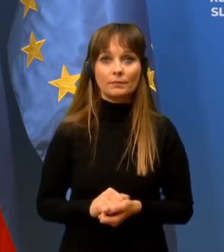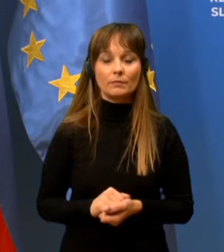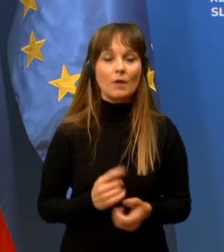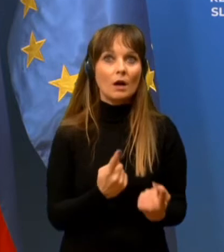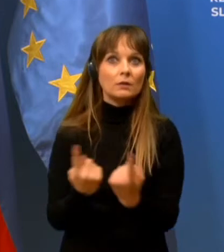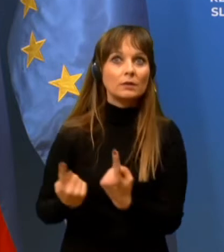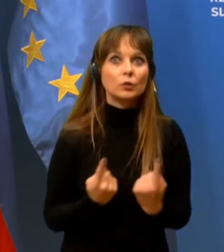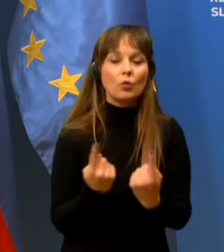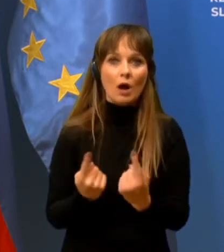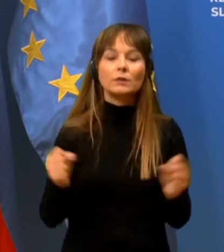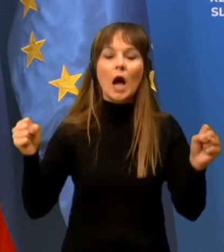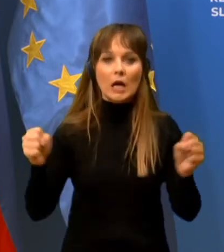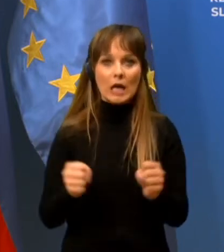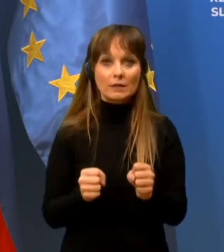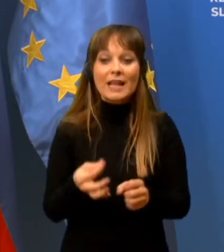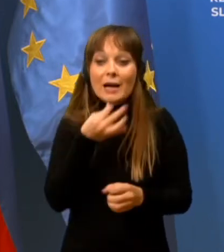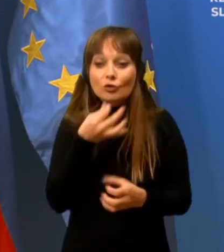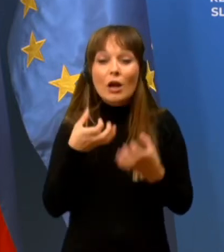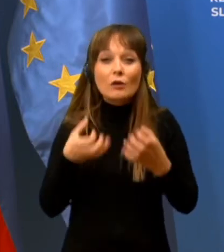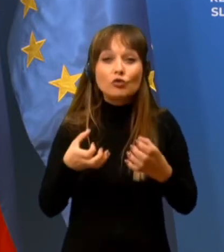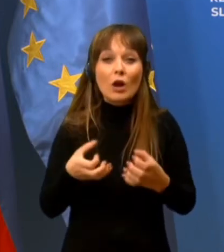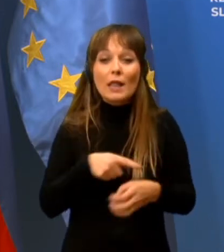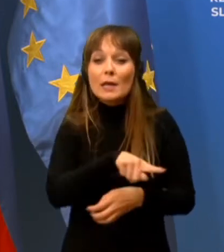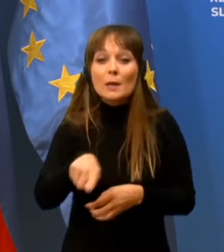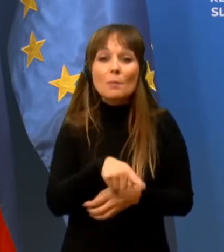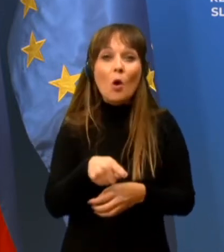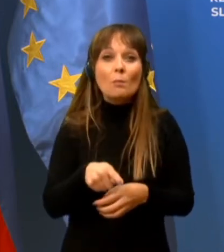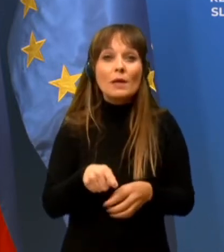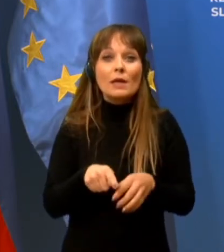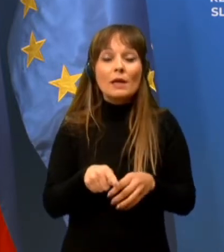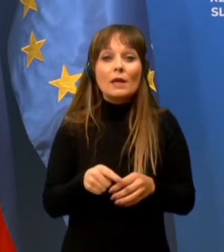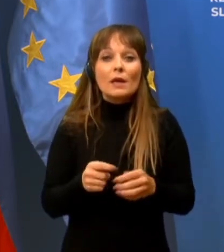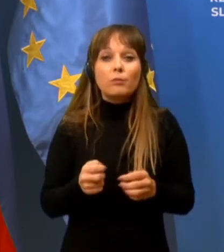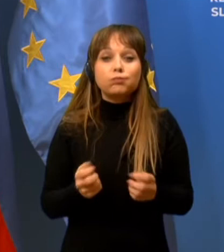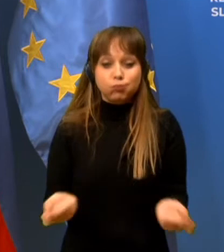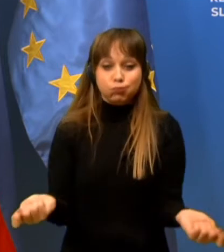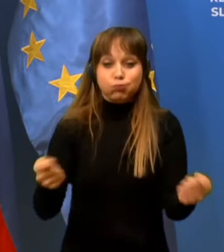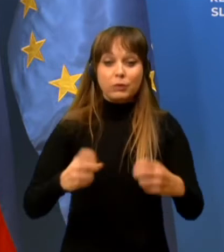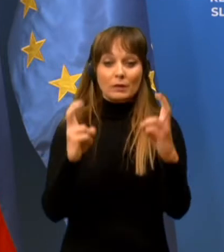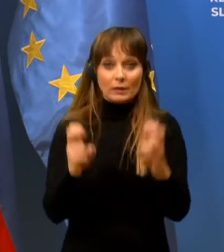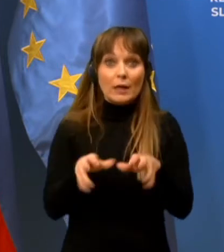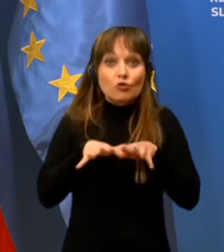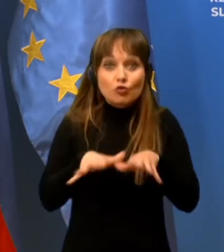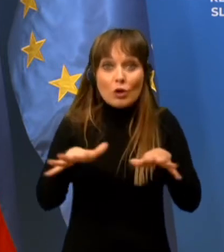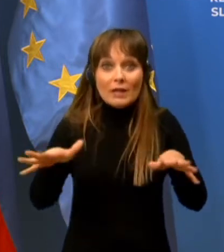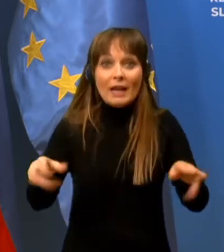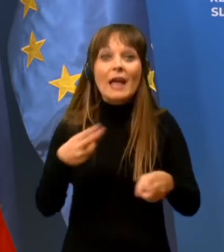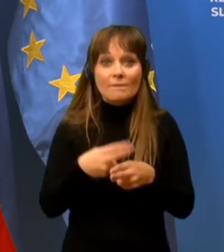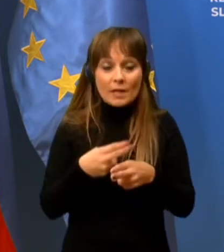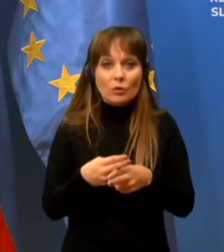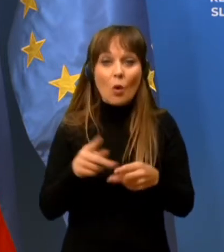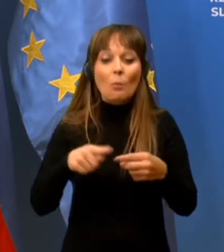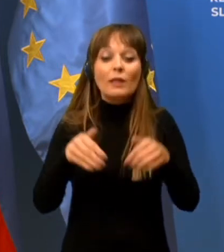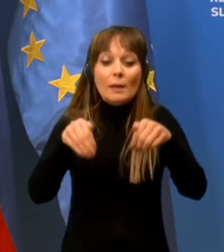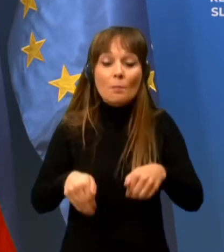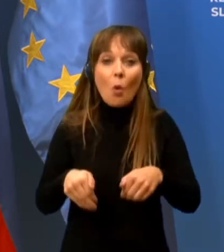Razmere so resne. Če želimo zamejiti in upočasniti širjenje virusa, bomo morali pri